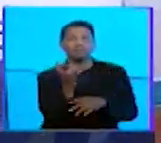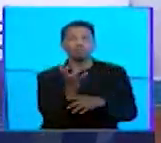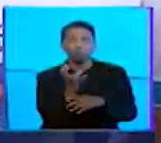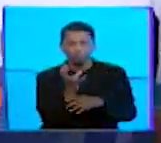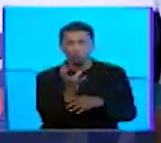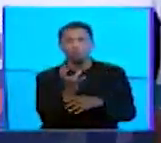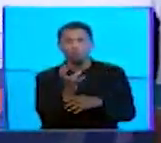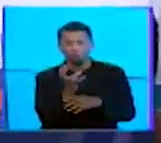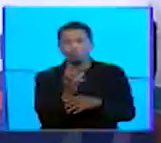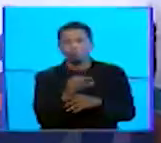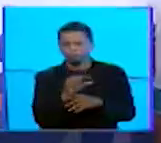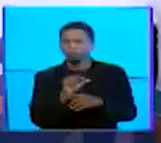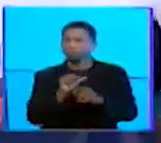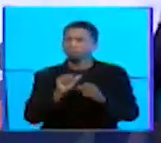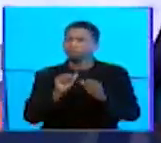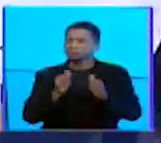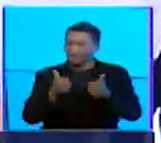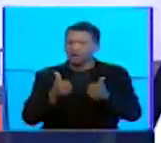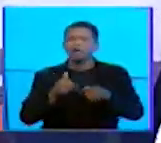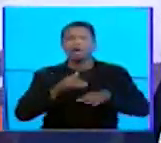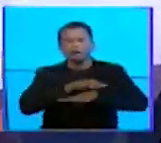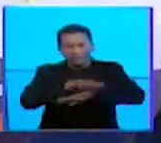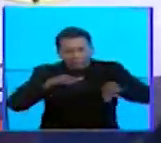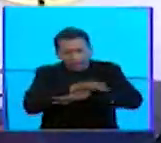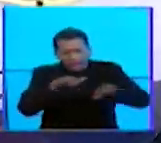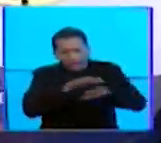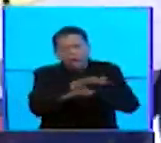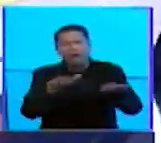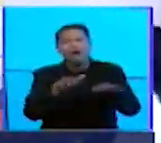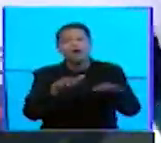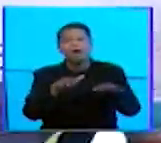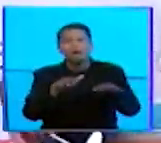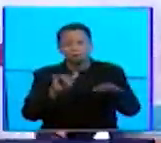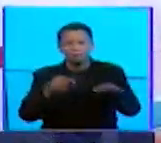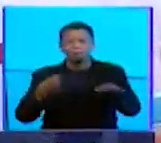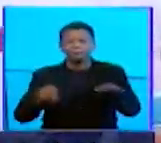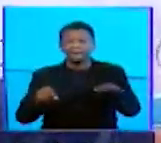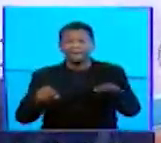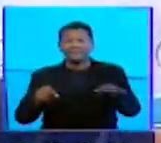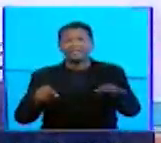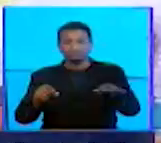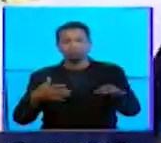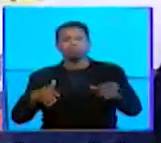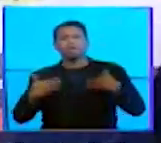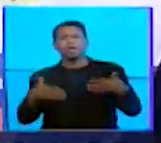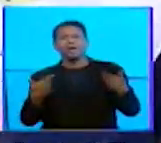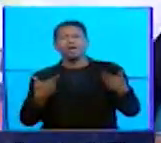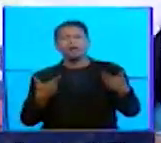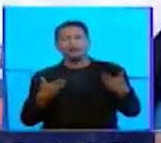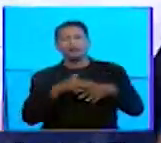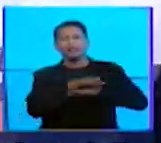Kapan lagi ya bisa berenang bareng sama Pak Menteri, hanya di Manado yang bisa. Terima kasih. Semoga kedepannya